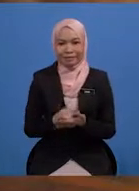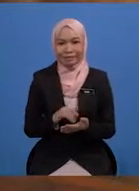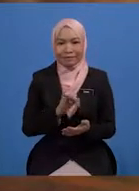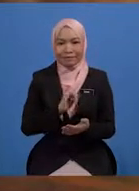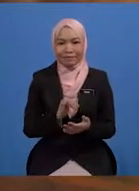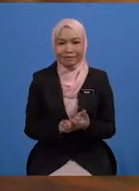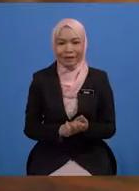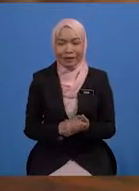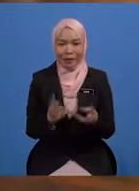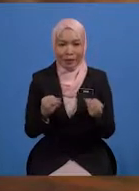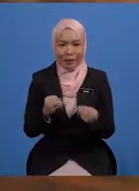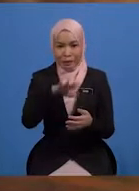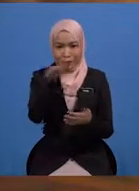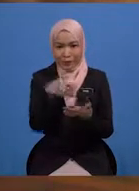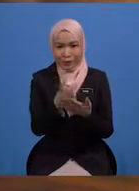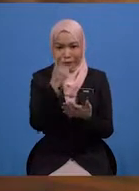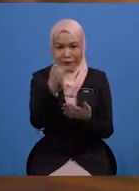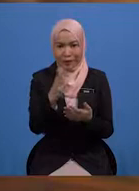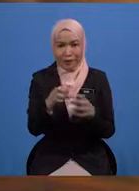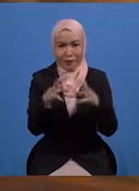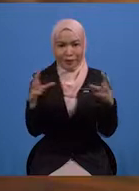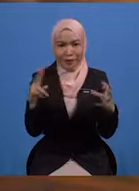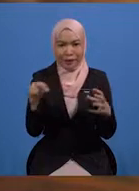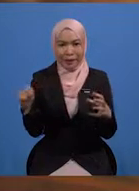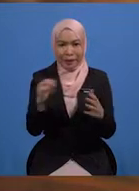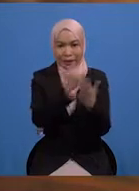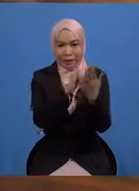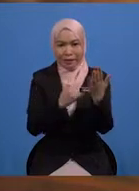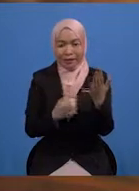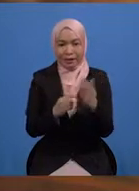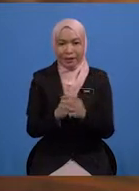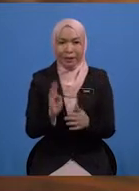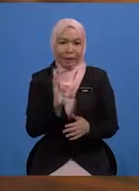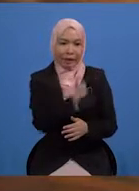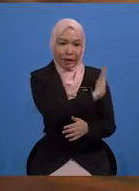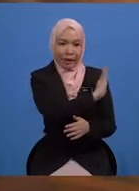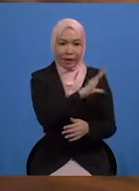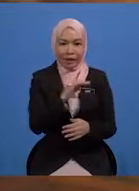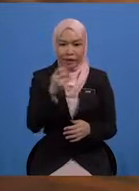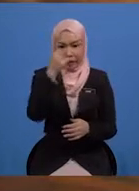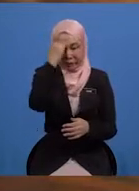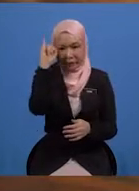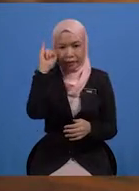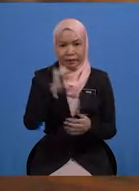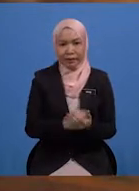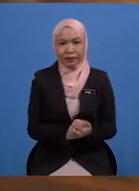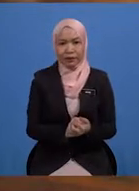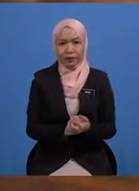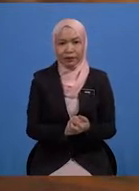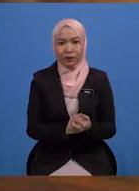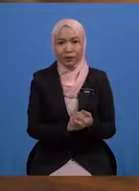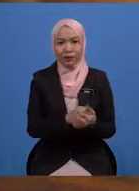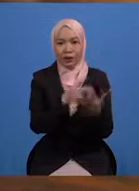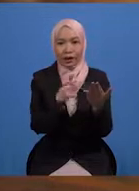kata kita lihat sedikit perkembangan seni catan barat serta tokoh dan karya yang